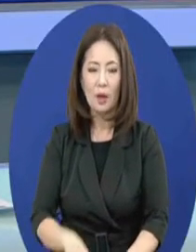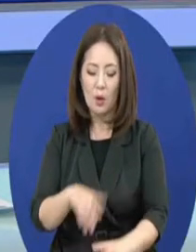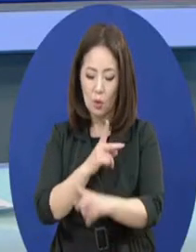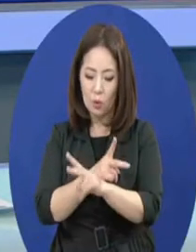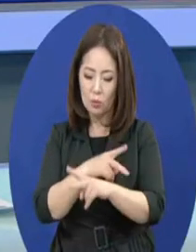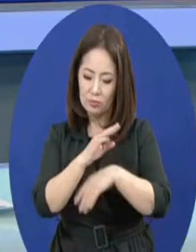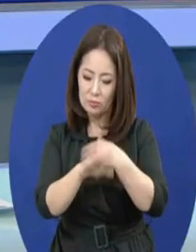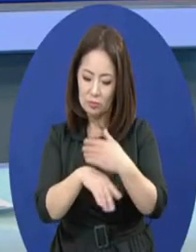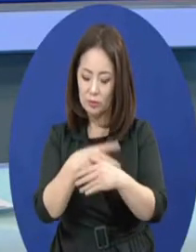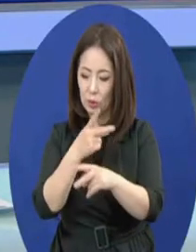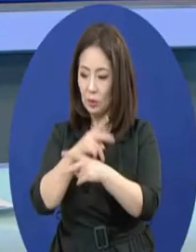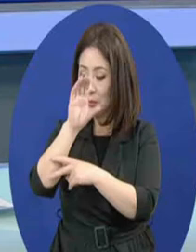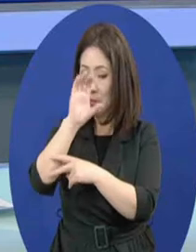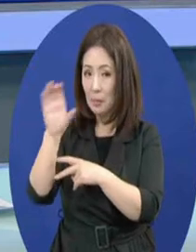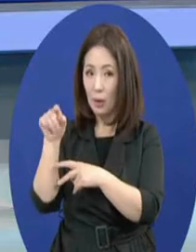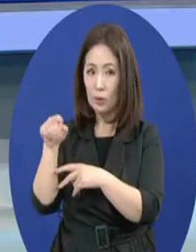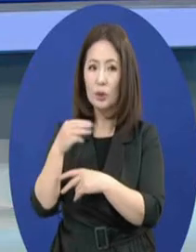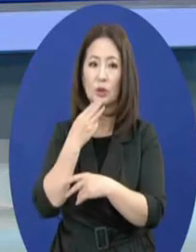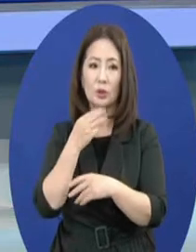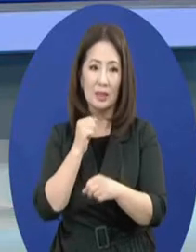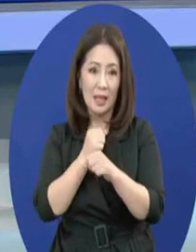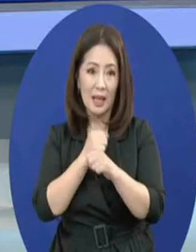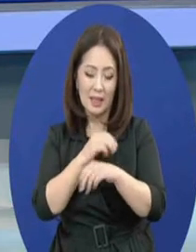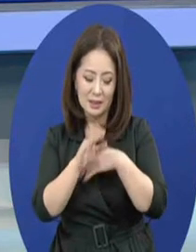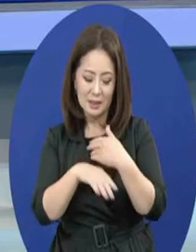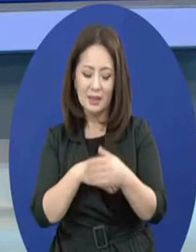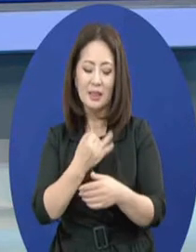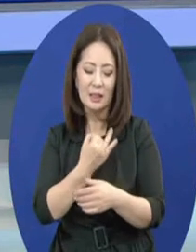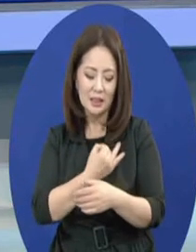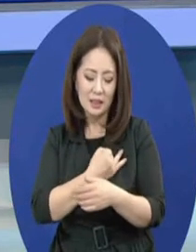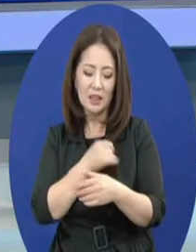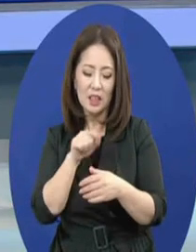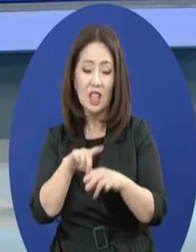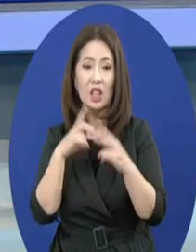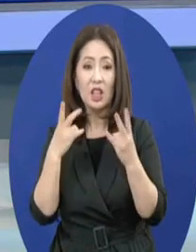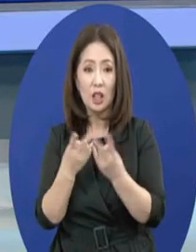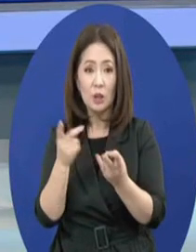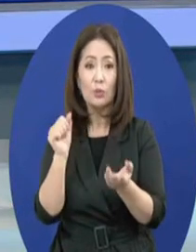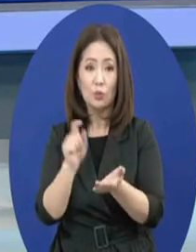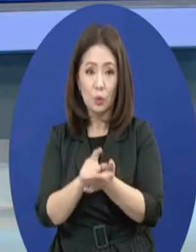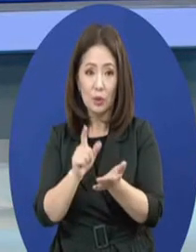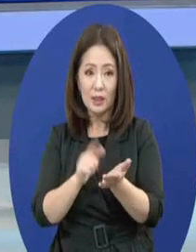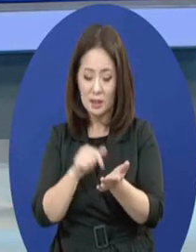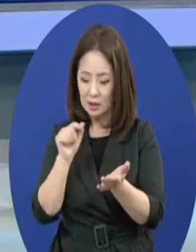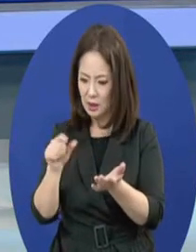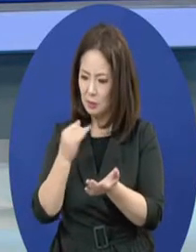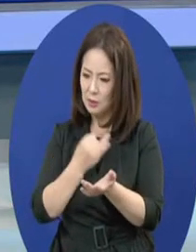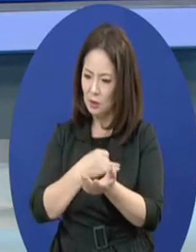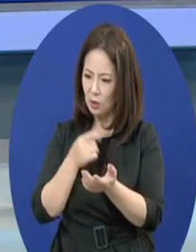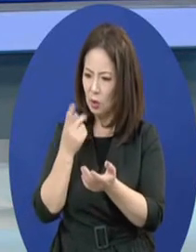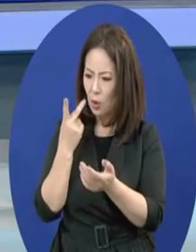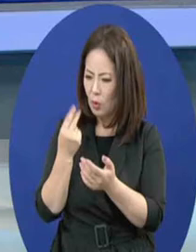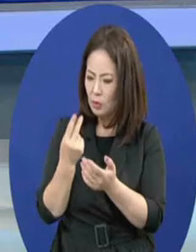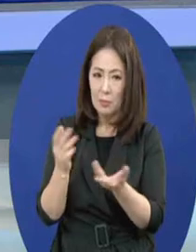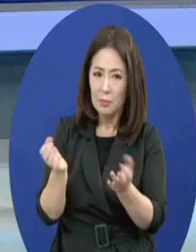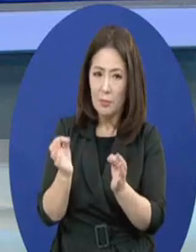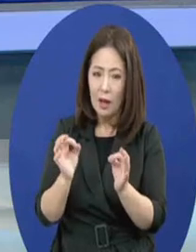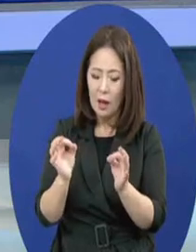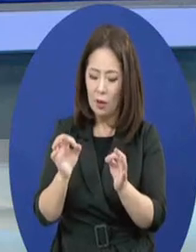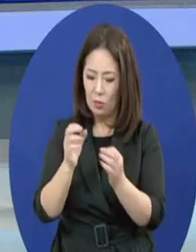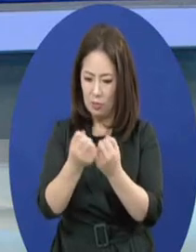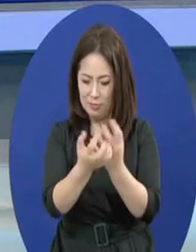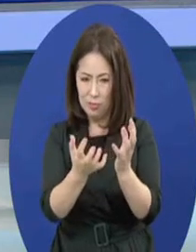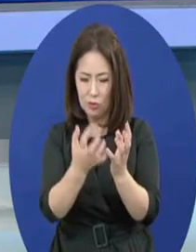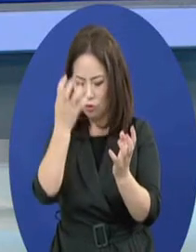Хууль хэрэгждэг хуулийн байгууллага шударга ажилладаг байх итгэл үнэмшил өнөөдөр энэ нийгэмд чухлаа. Ийм итгэл үнэмшилгүй ард түмэндээ төрийн засаглал